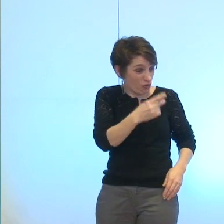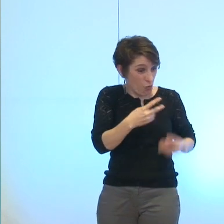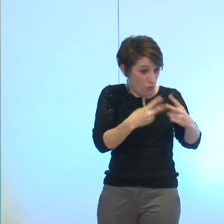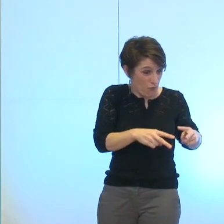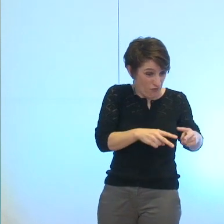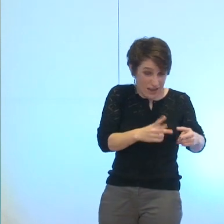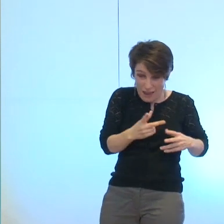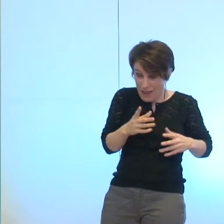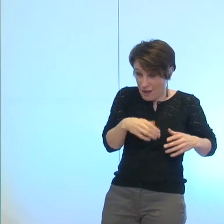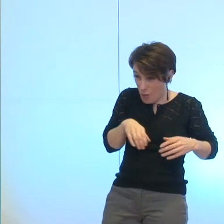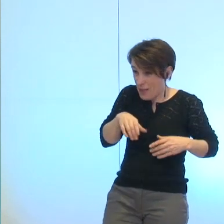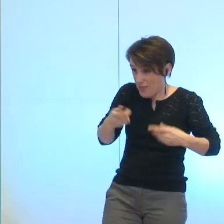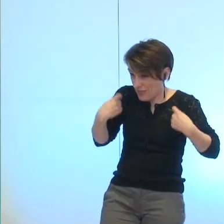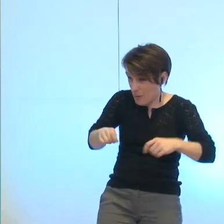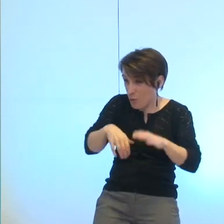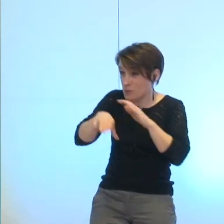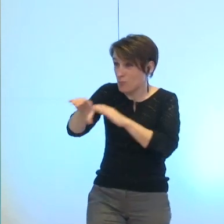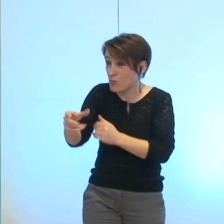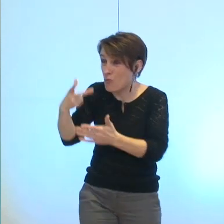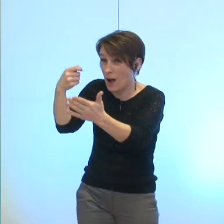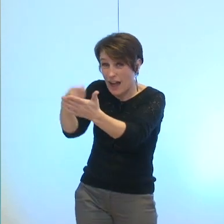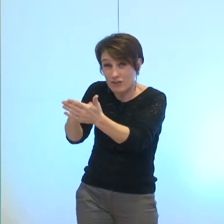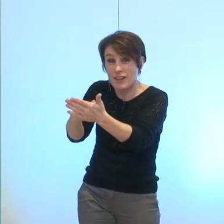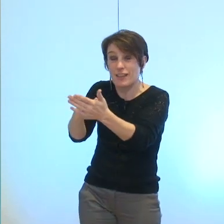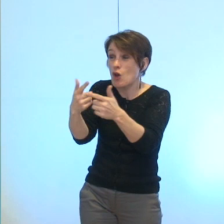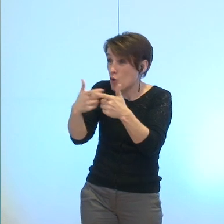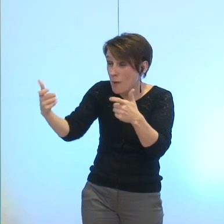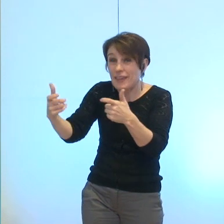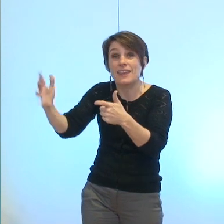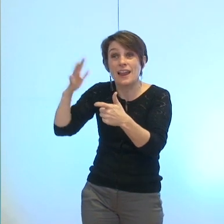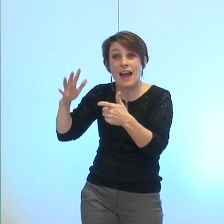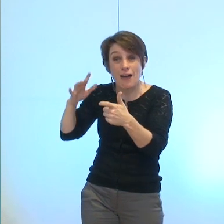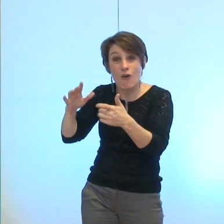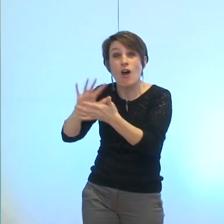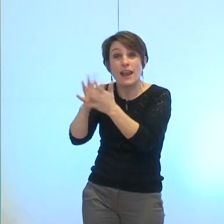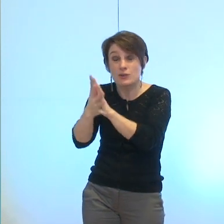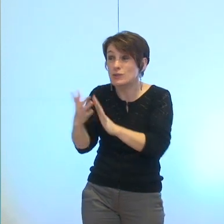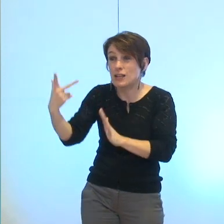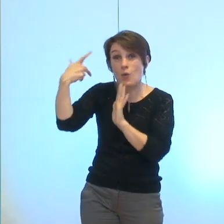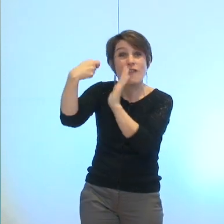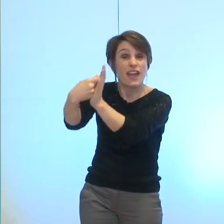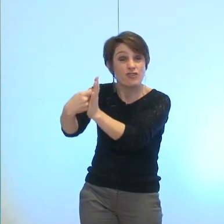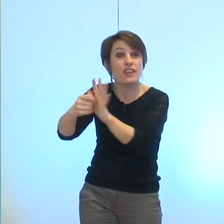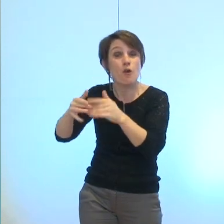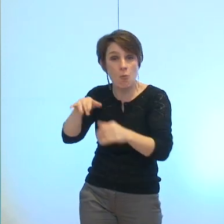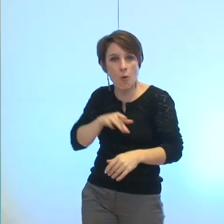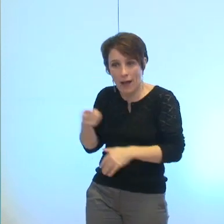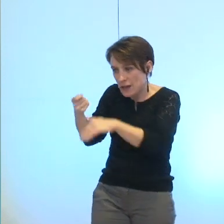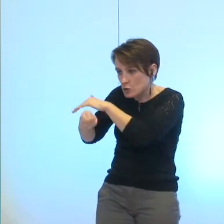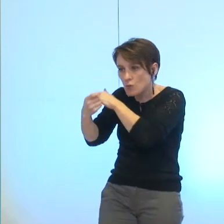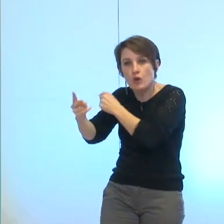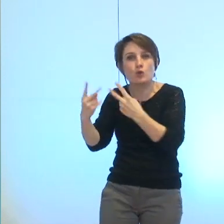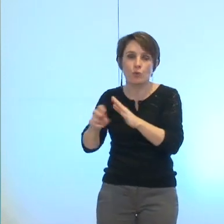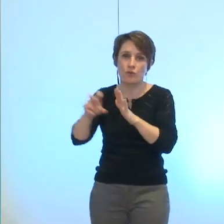racheter du matériel que l'association avait acheté avec quoi avec des subventions versées par la Ville de Grenoble là